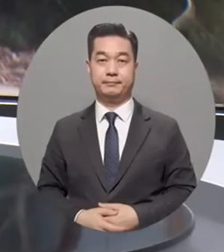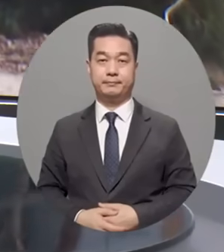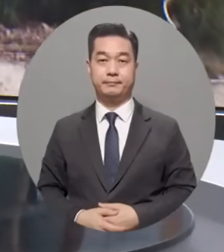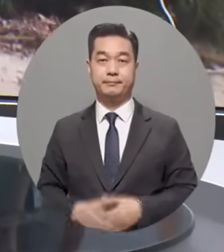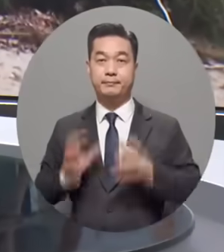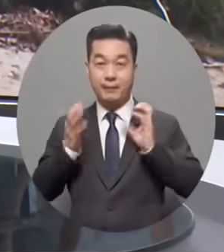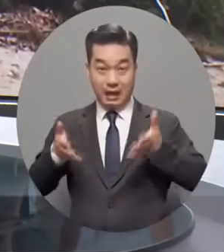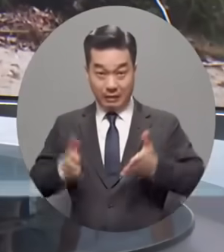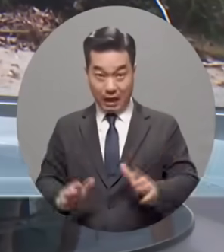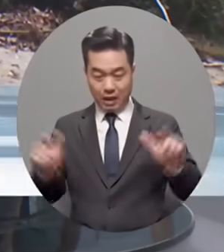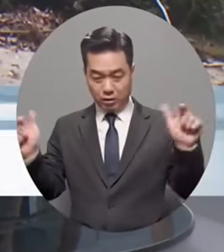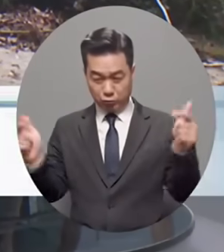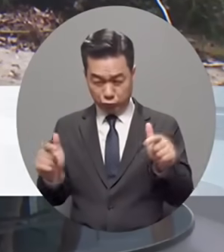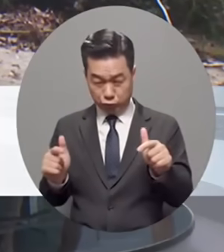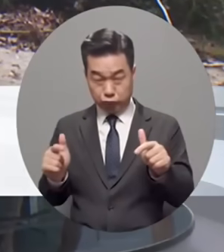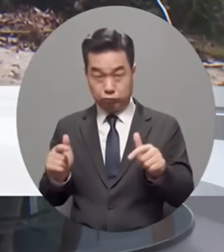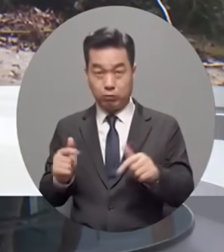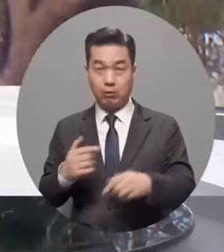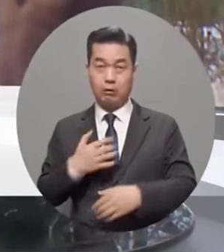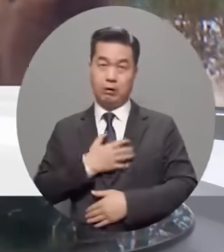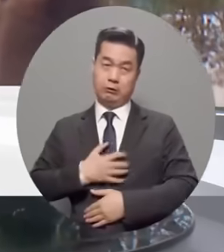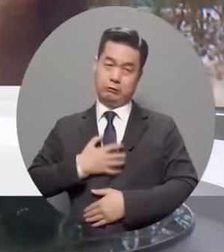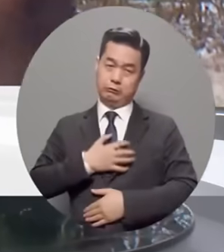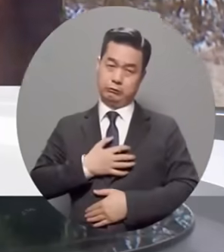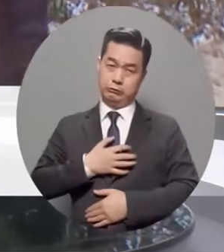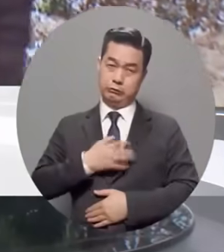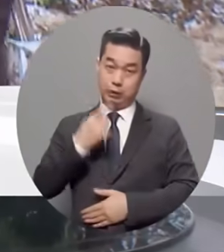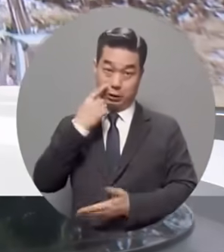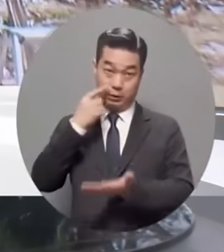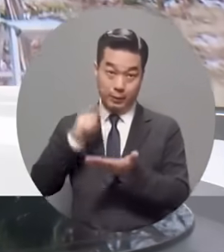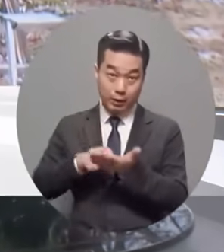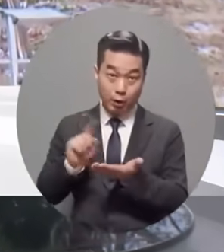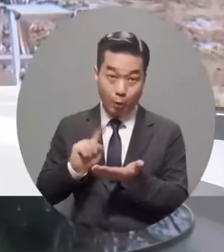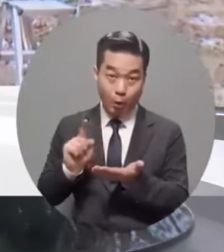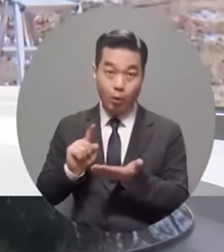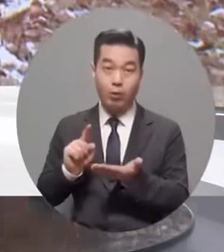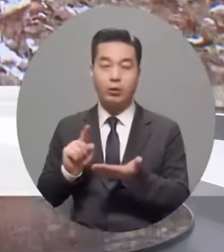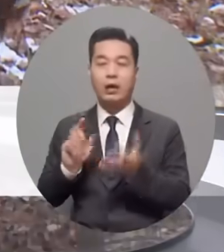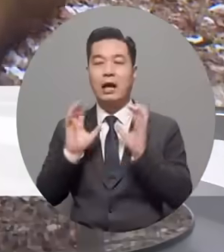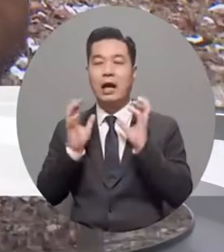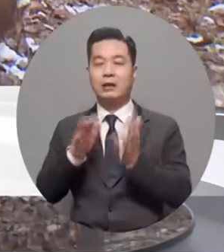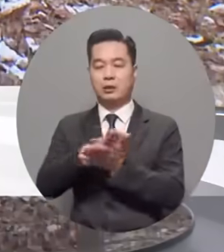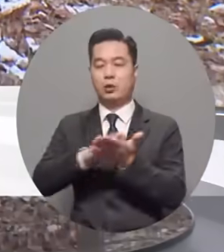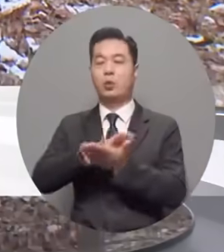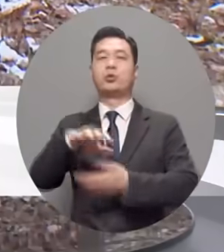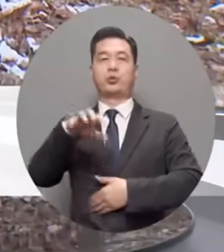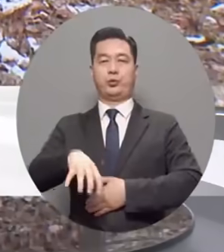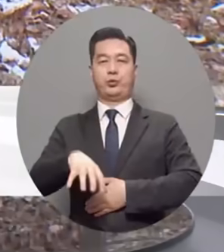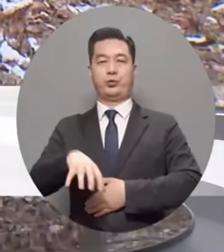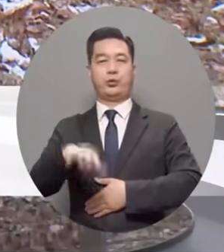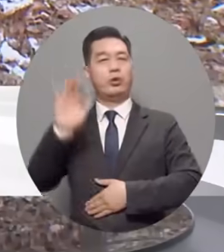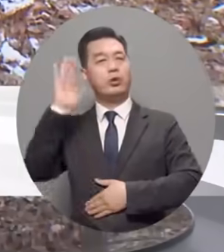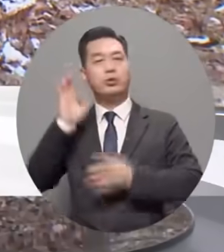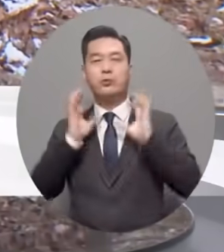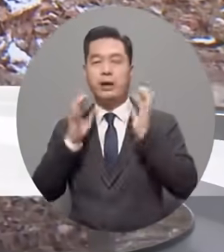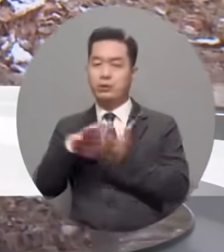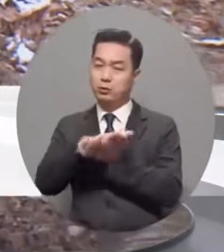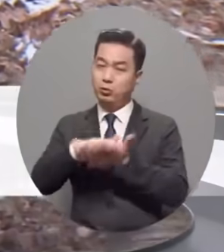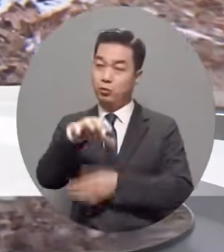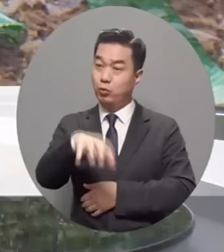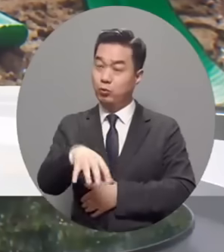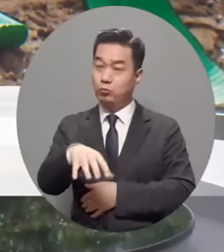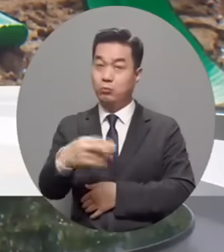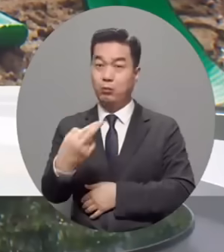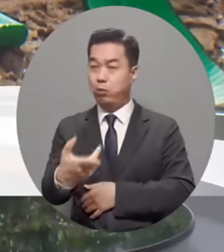저출생 문제의 심각성을 눈으로 확인할 수 있는 곳 가운데 하나가 바로 놀이터입니다. 요즘 아이들이 안 보이는 놀이터가